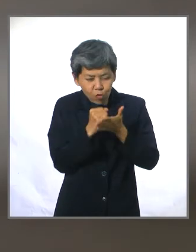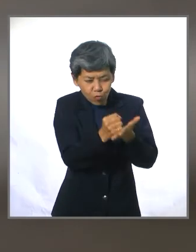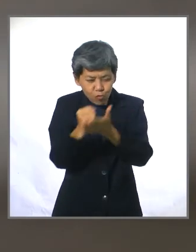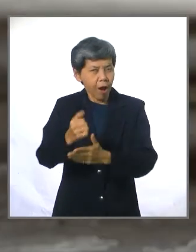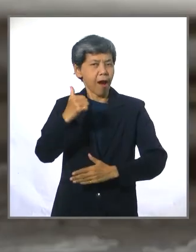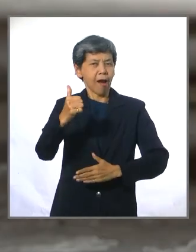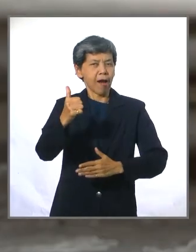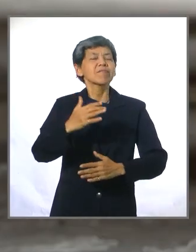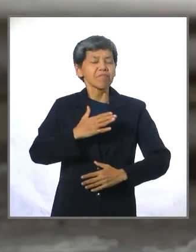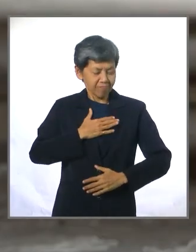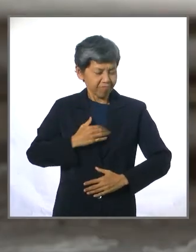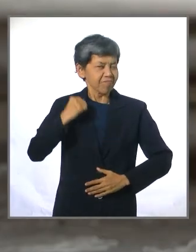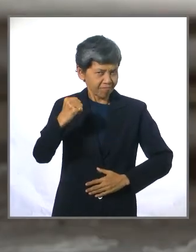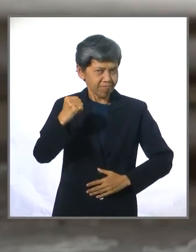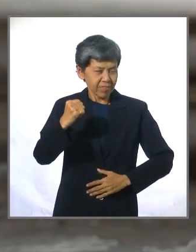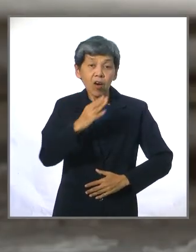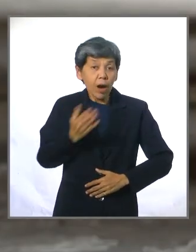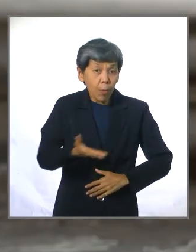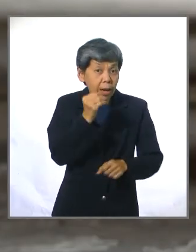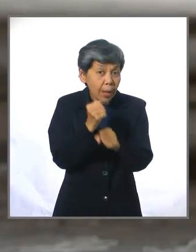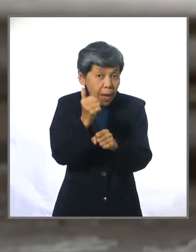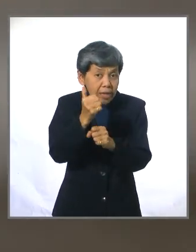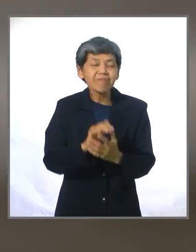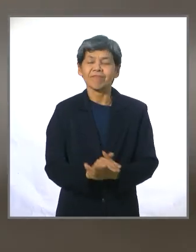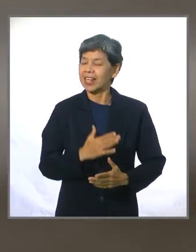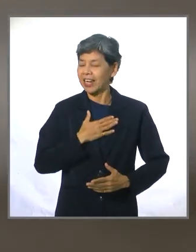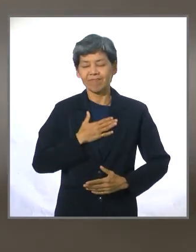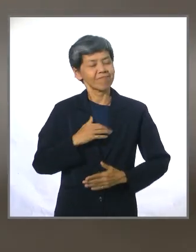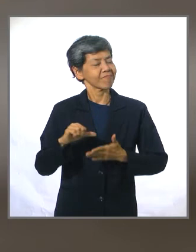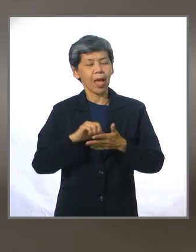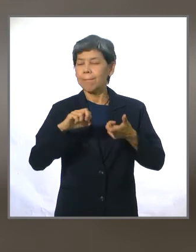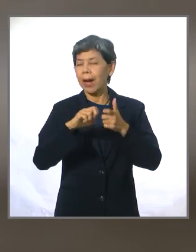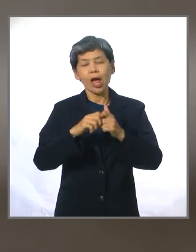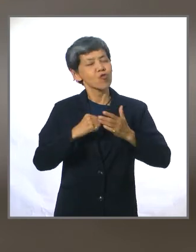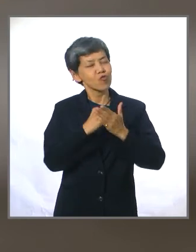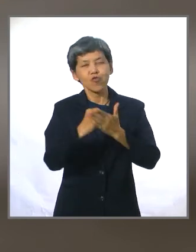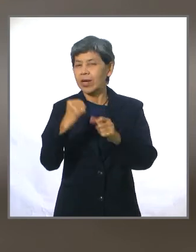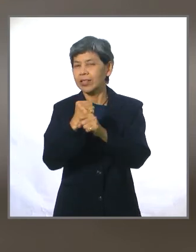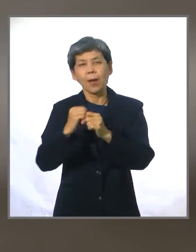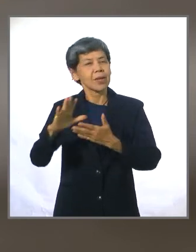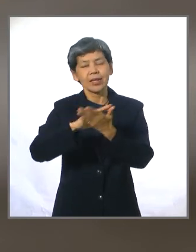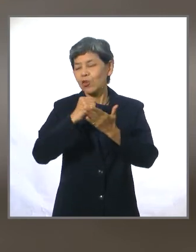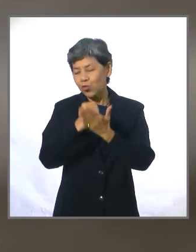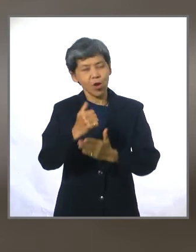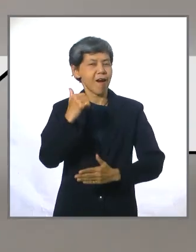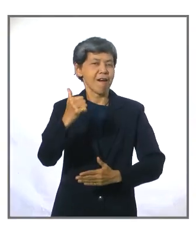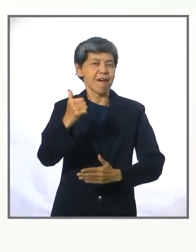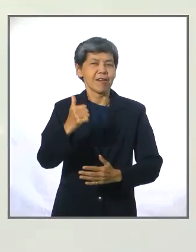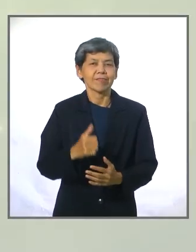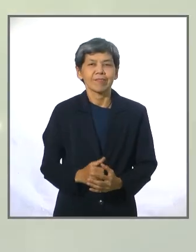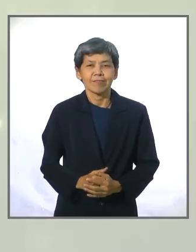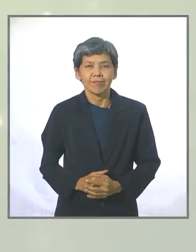ตัวอักษรช่องสี่เหลี่ยมล่ามภาษามือหรือแม้แต่เนื้อหาที่สามารถเป็นปัจจัยของการเข้าถึง